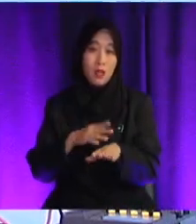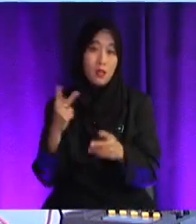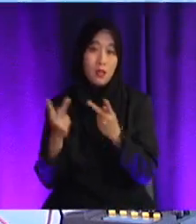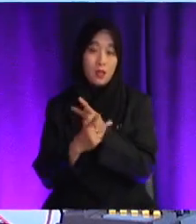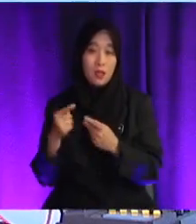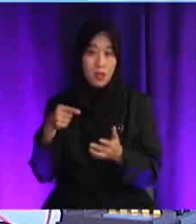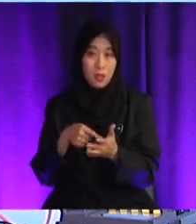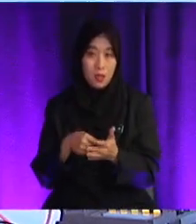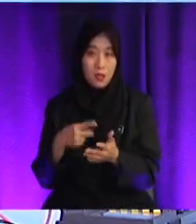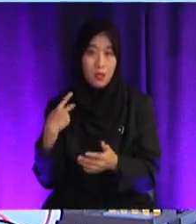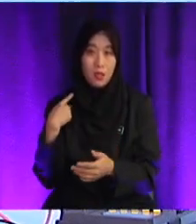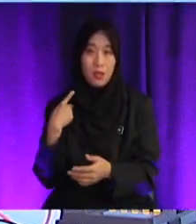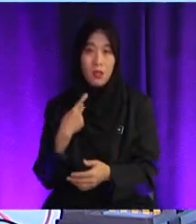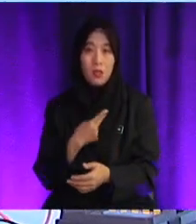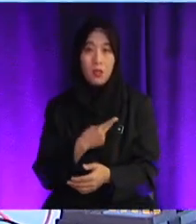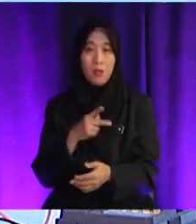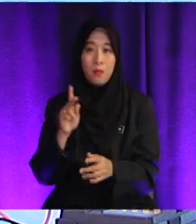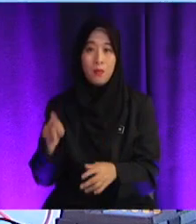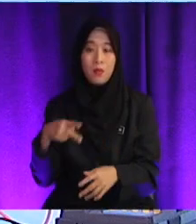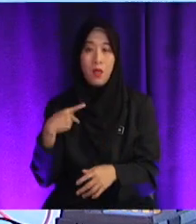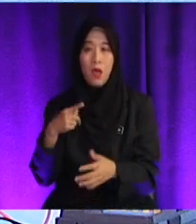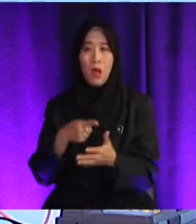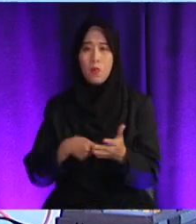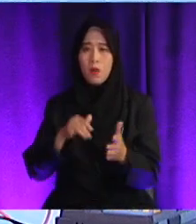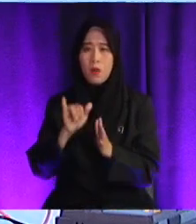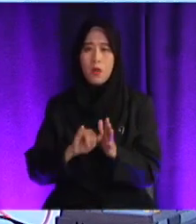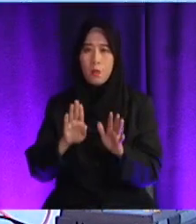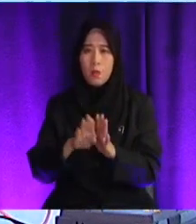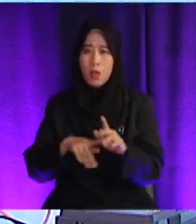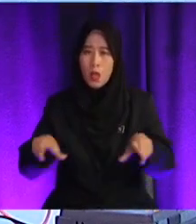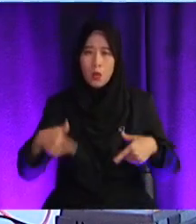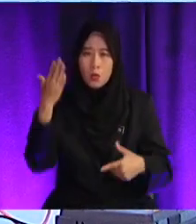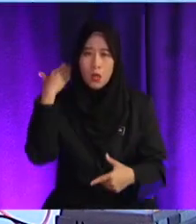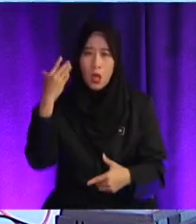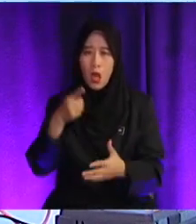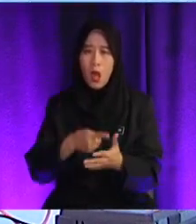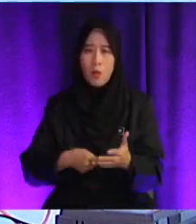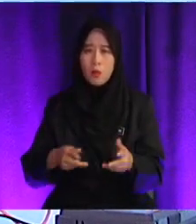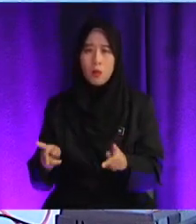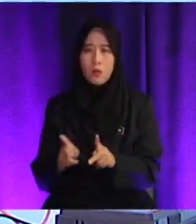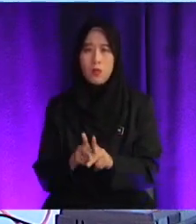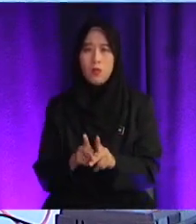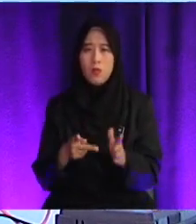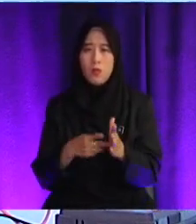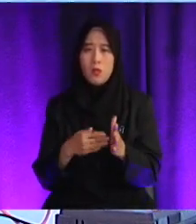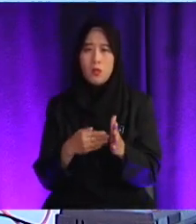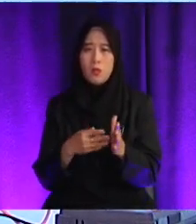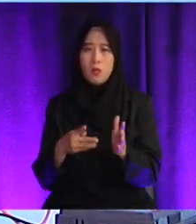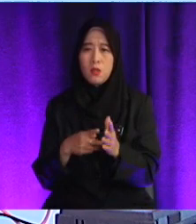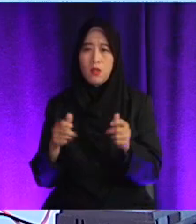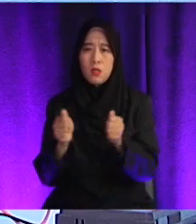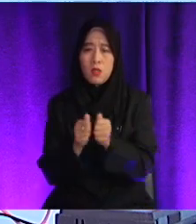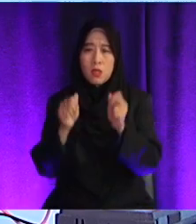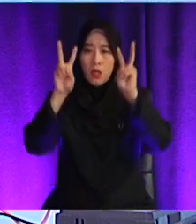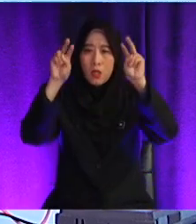pasti murid-murid semua yang tertanya-tanya, apakah yang berlaku tadi, Cikgu? Dan apa kena-mengena dengan mata pelajaran